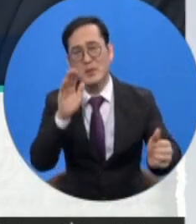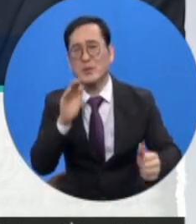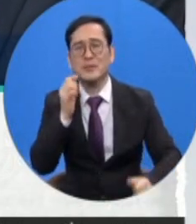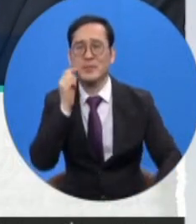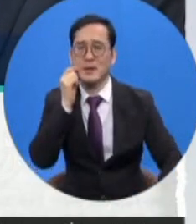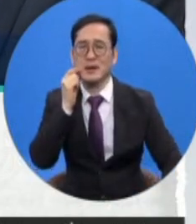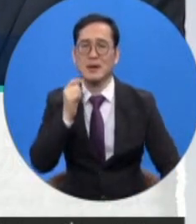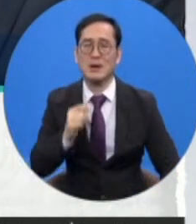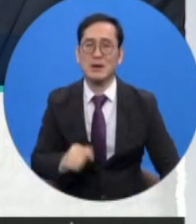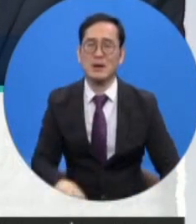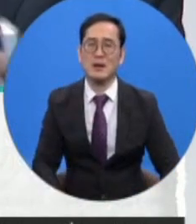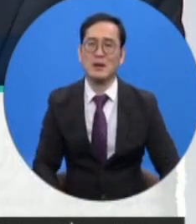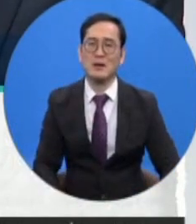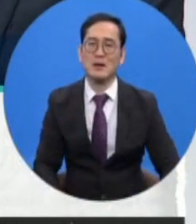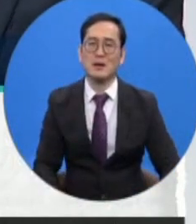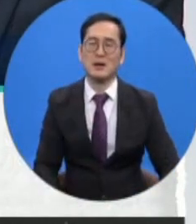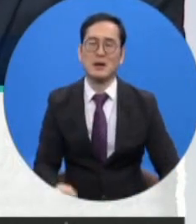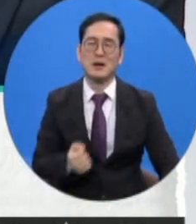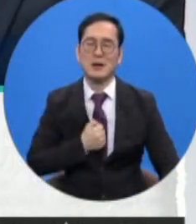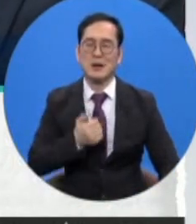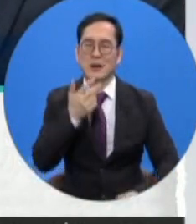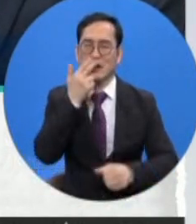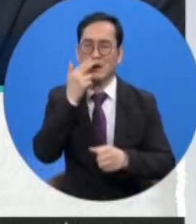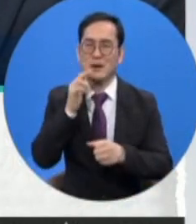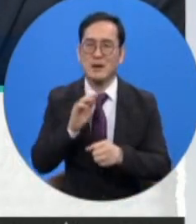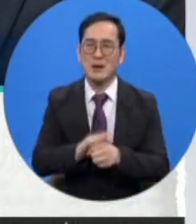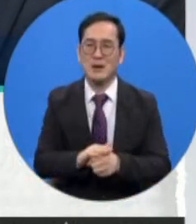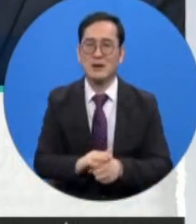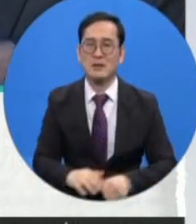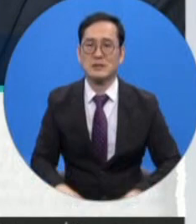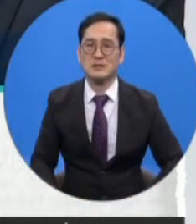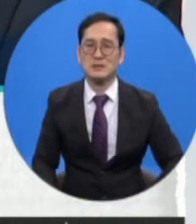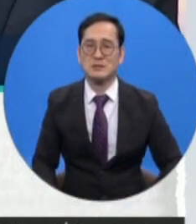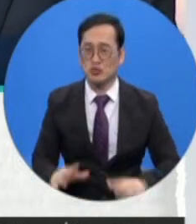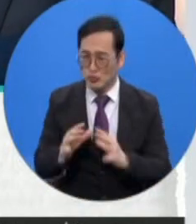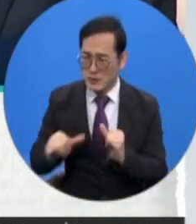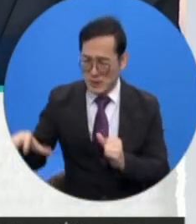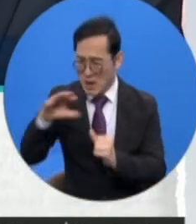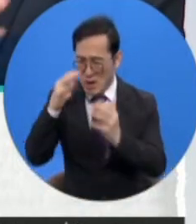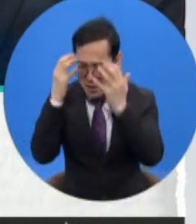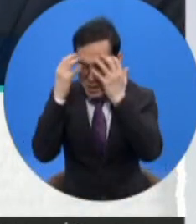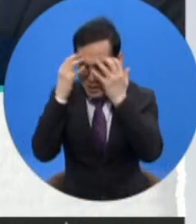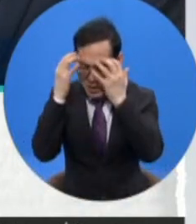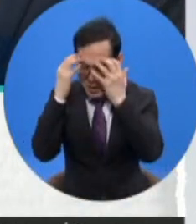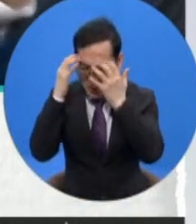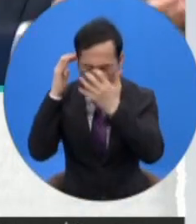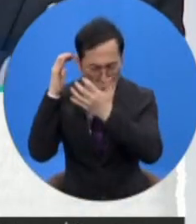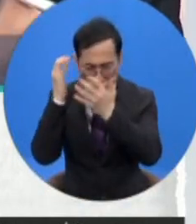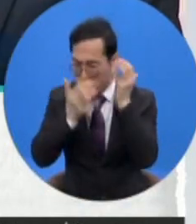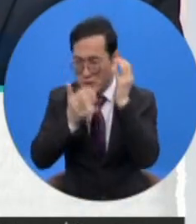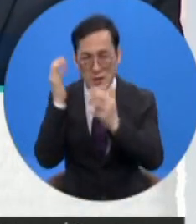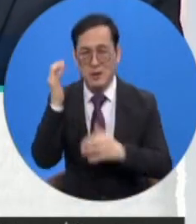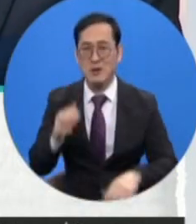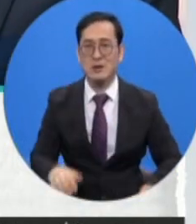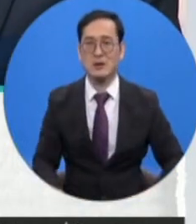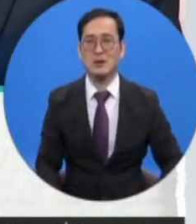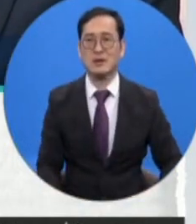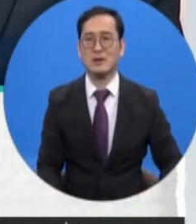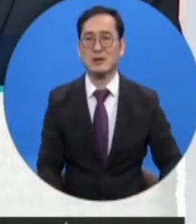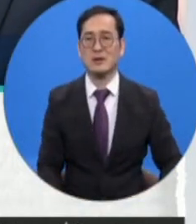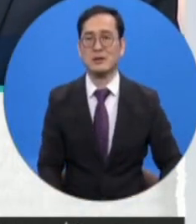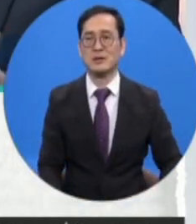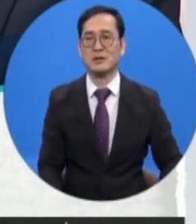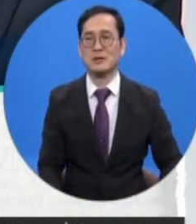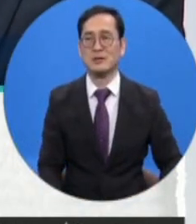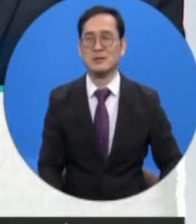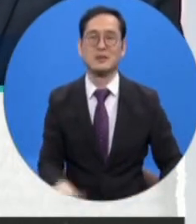예. 그러다 보니까 지금 이제 뭐 신년 연합장도 사실 어떻게 보면 뭐 이해할 수 있는 대목이 있는 거지만 이런 대독 사업까지 엮여 생각해 보면